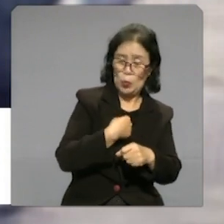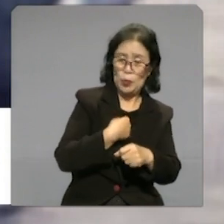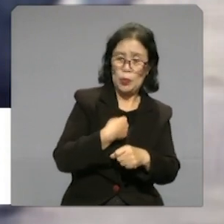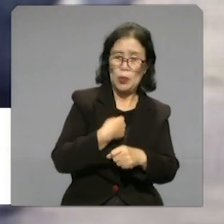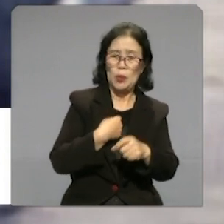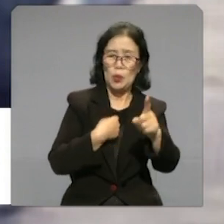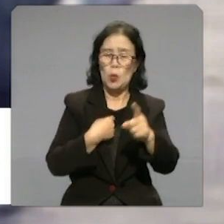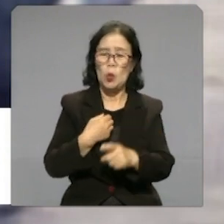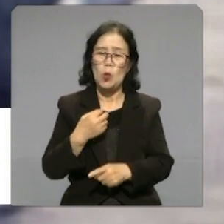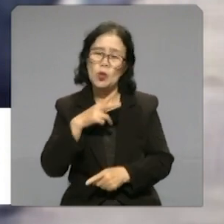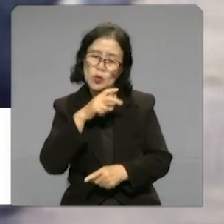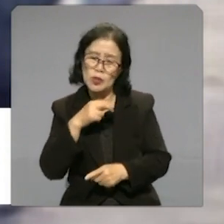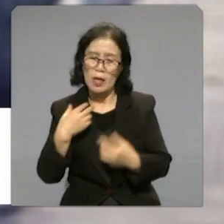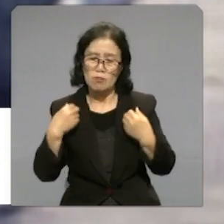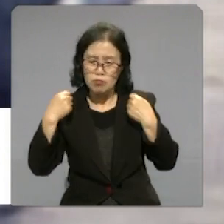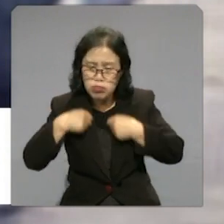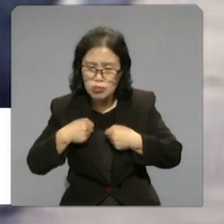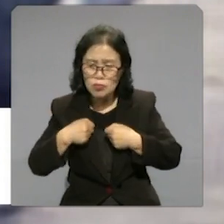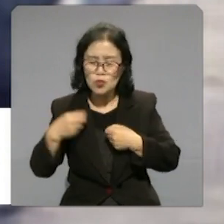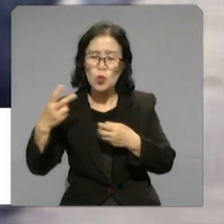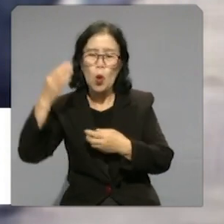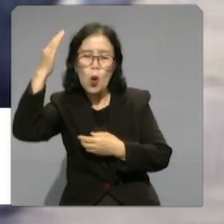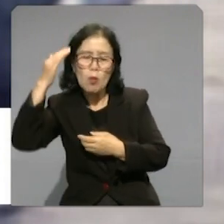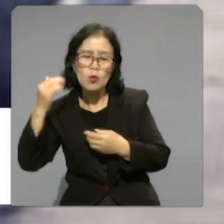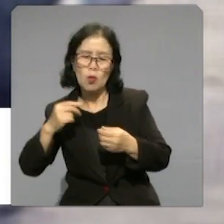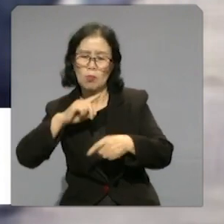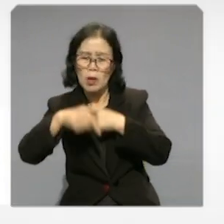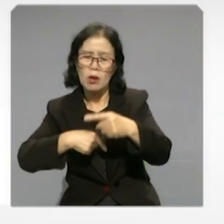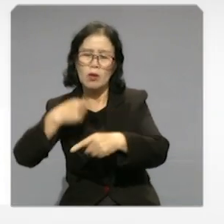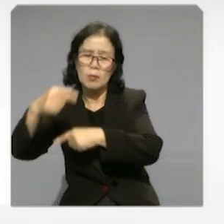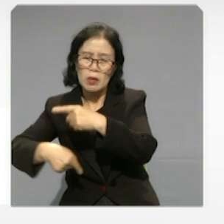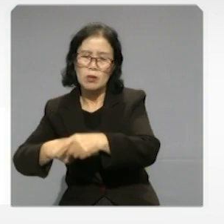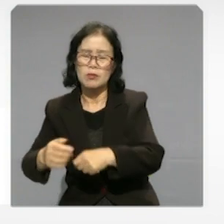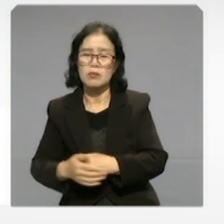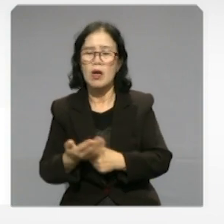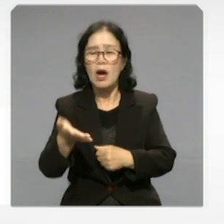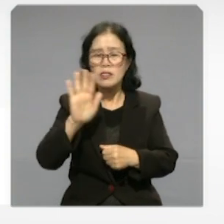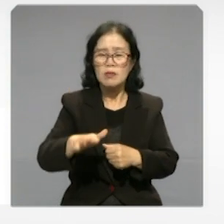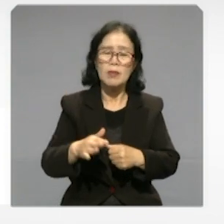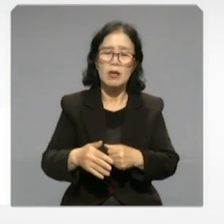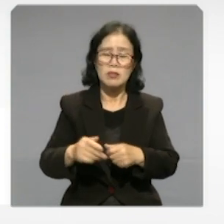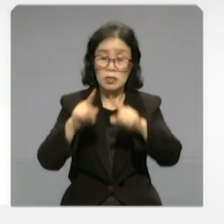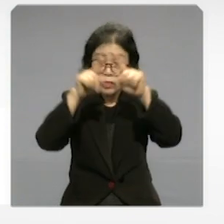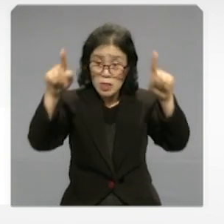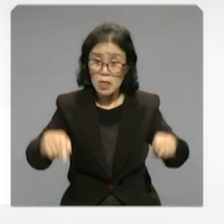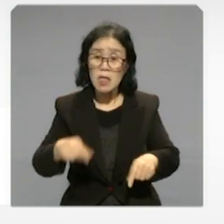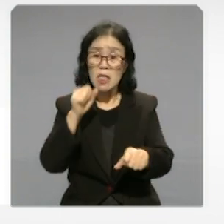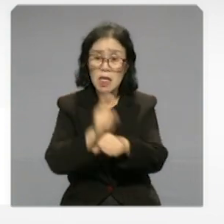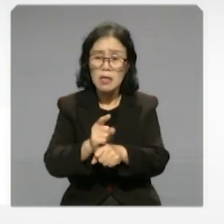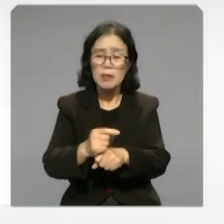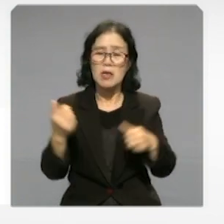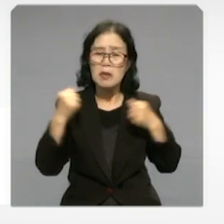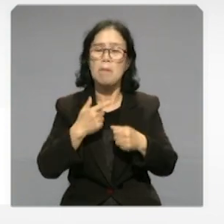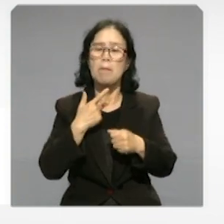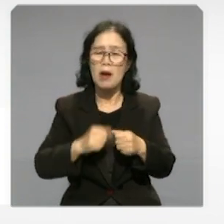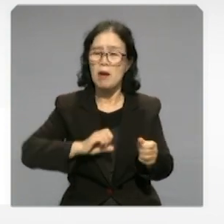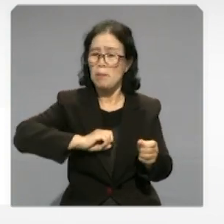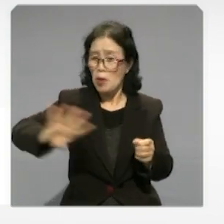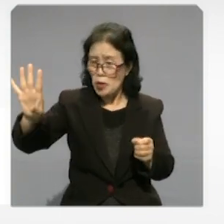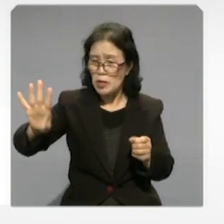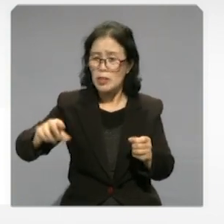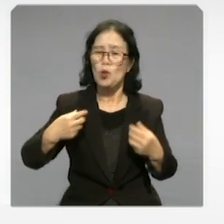베이지색 후드티로 또 검은 옷으로 갈아입었습니다. 하지만 교정당국은 이미 김 씨가 버린 베이지색